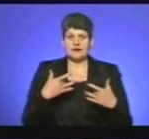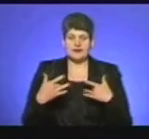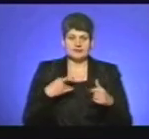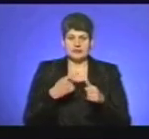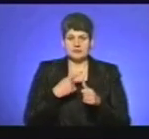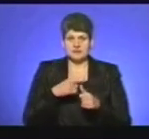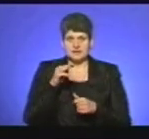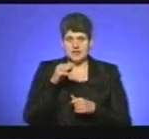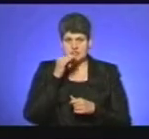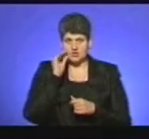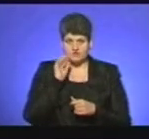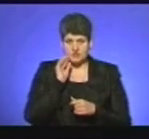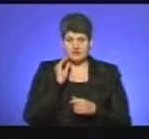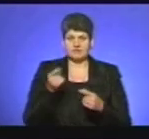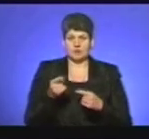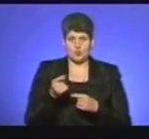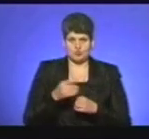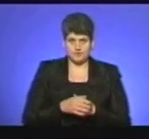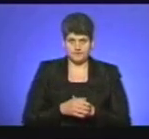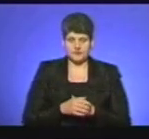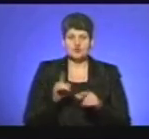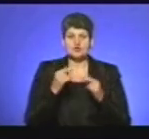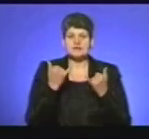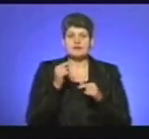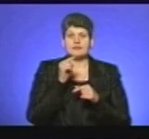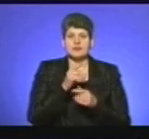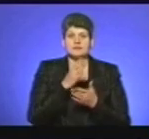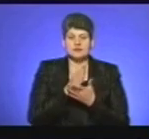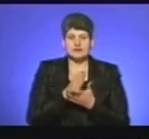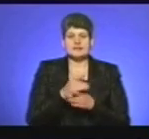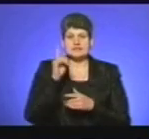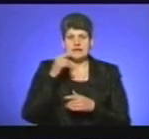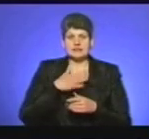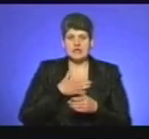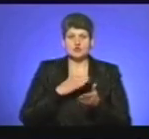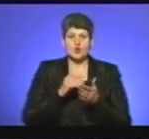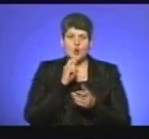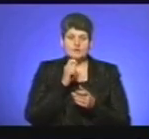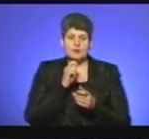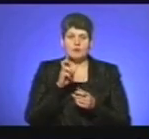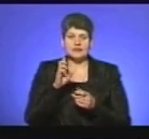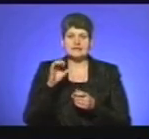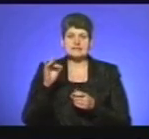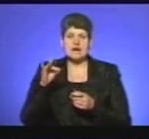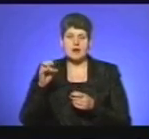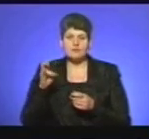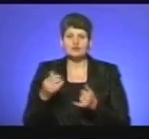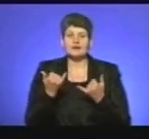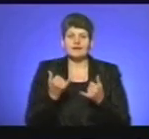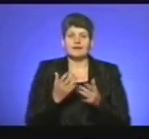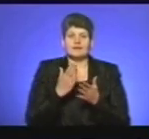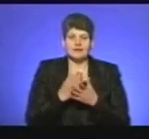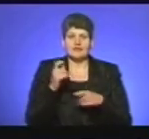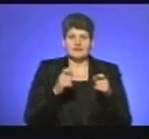театрі імені Тараса Шевченка у Тернополі. Що зараз там відбувається, знає наш кореспондент Богдана Сарабун, яка перебуває на фестивалі. Вона з